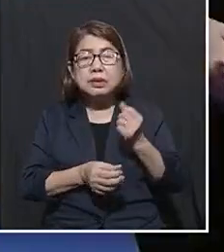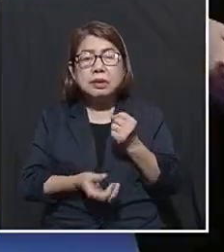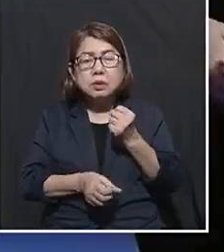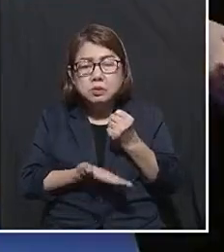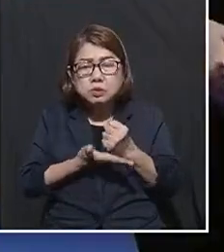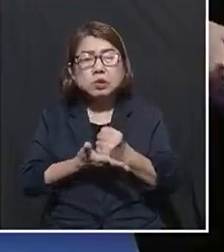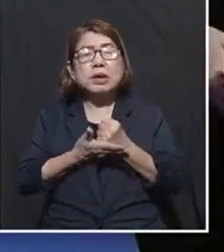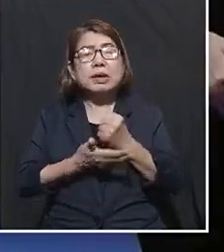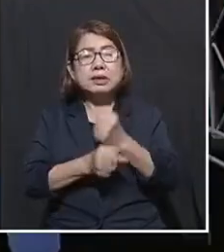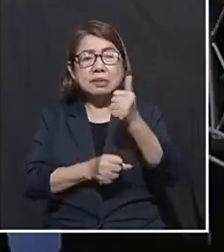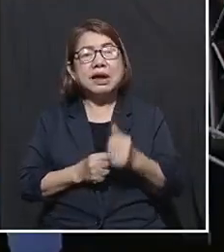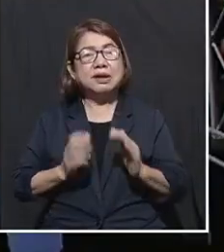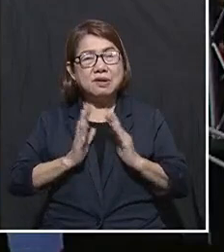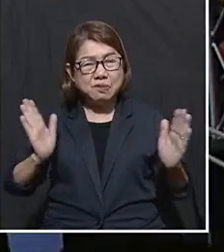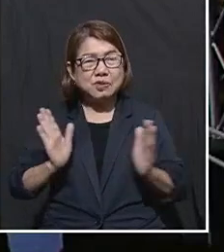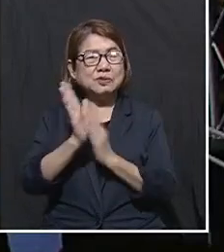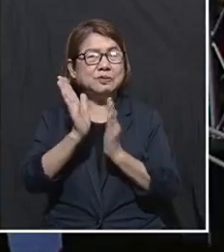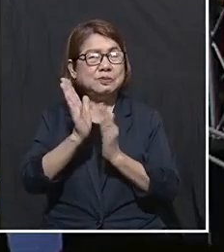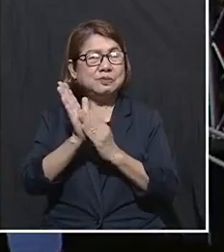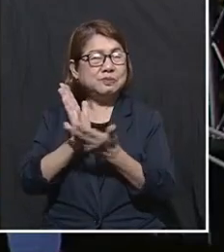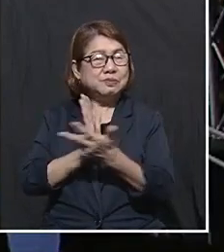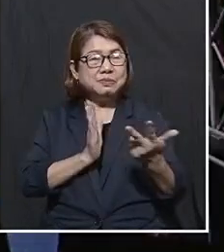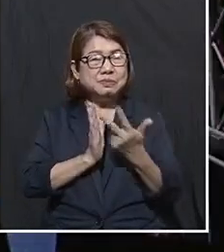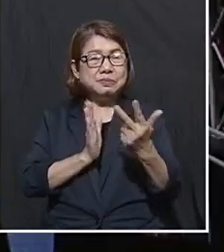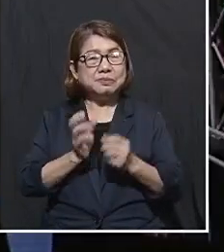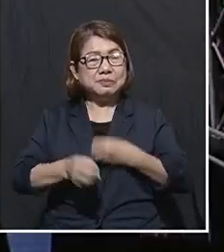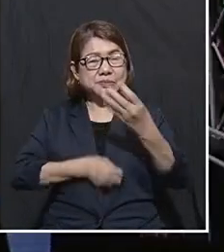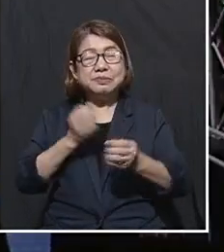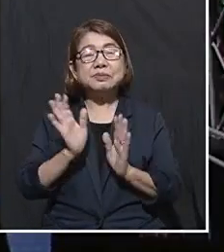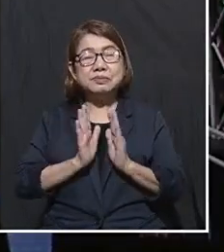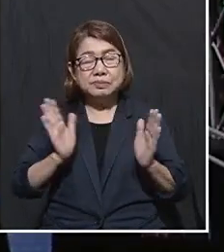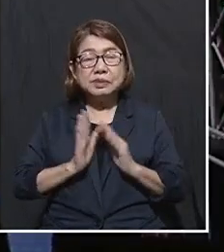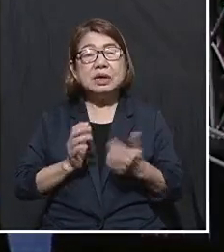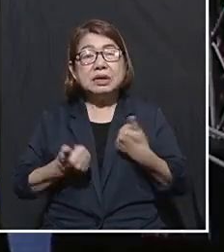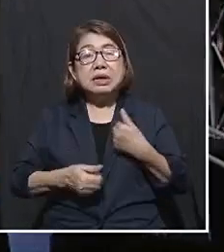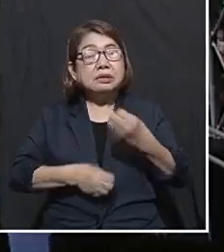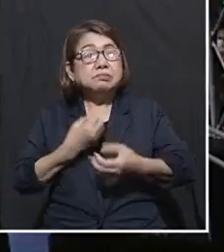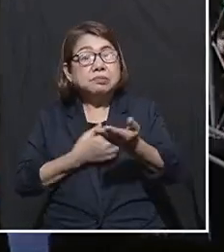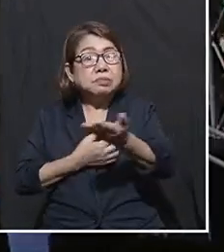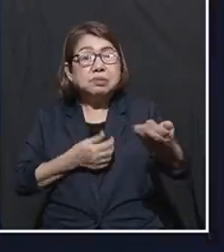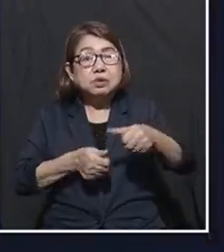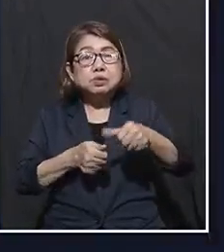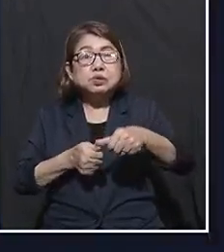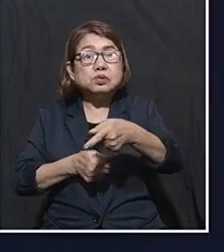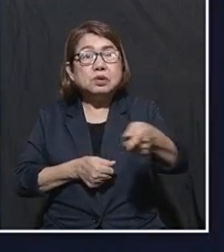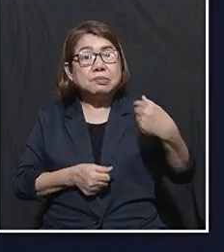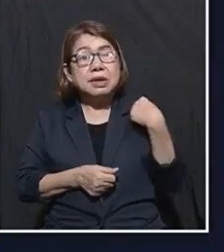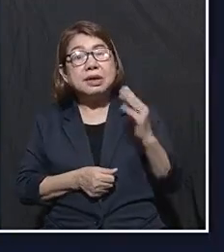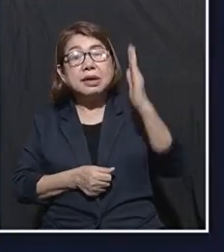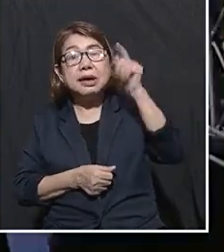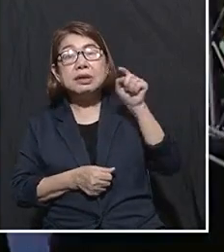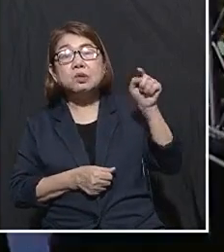ยครับ ขอบคุณครับ ขอ เสียงปรบมือให้กับคอมเมนเตอร์ของเราด้วยครับ ขอบคุณค่ะขอบคุณค่ะ เสียงสะท้อนจากในฮอมีไม่เอ่ยทางไหนคะทางนู้น นั้นเล